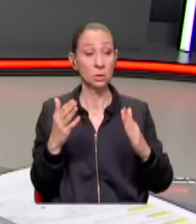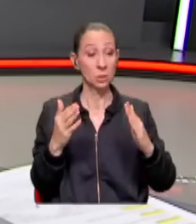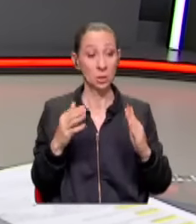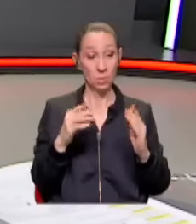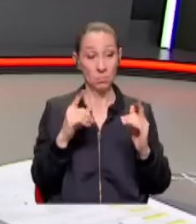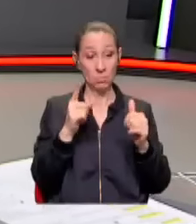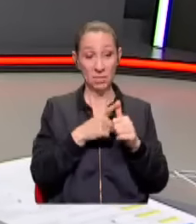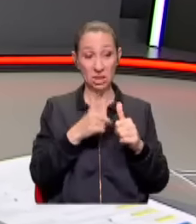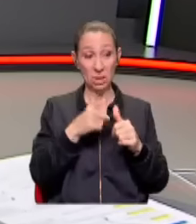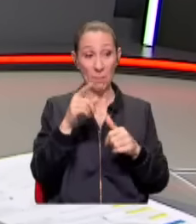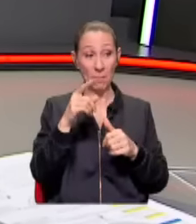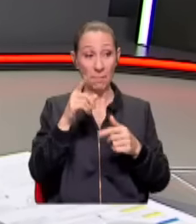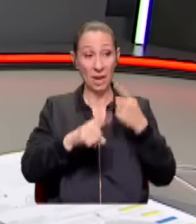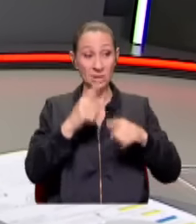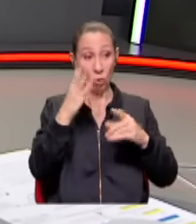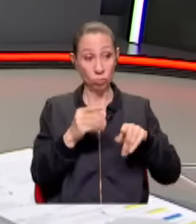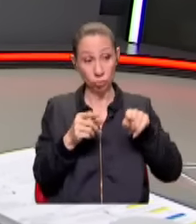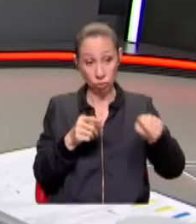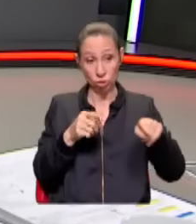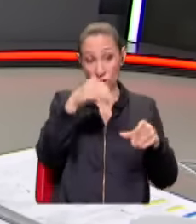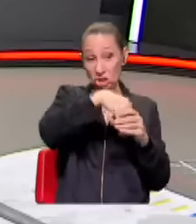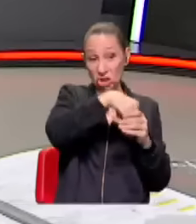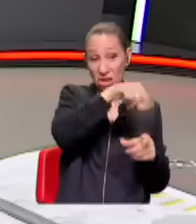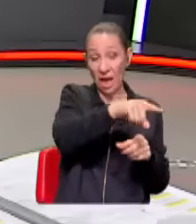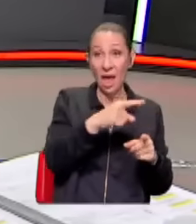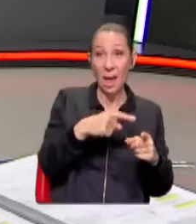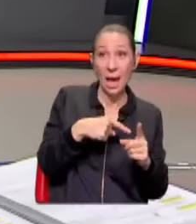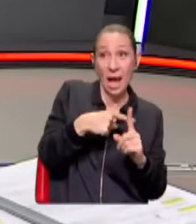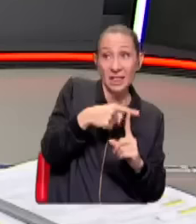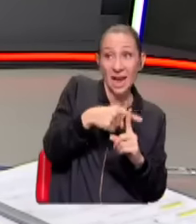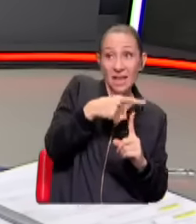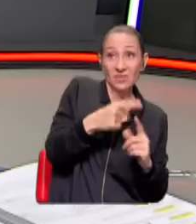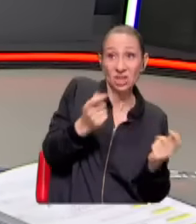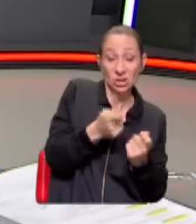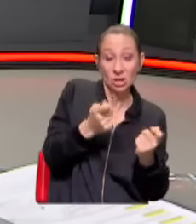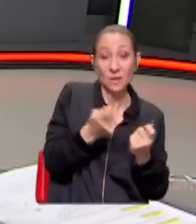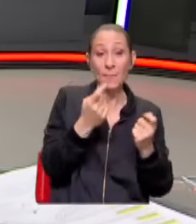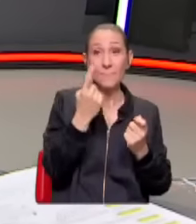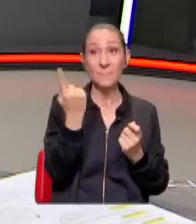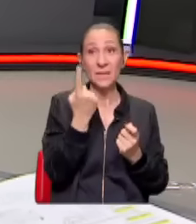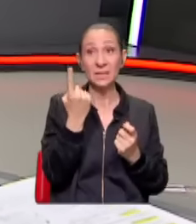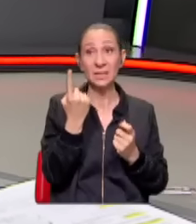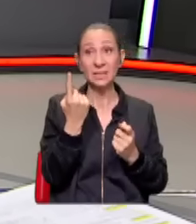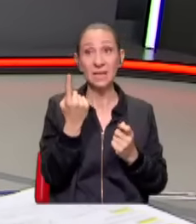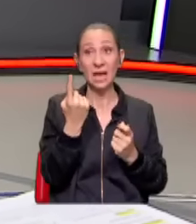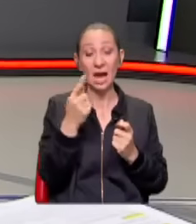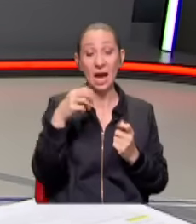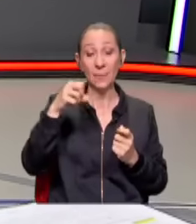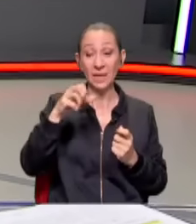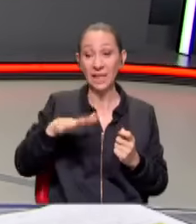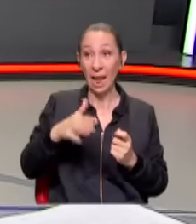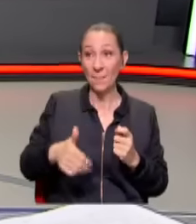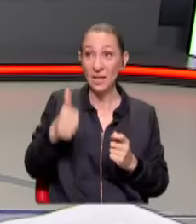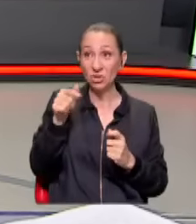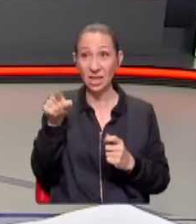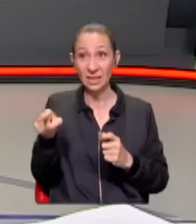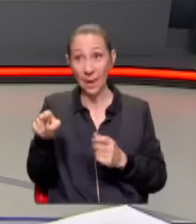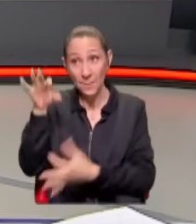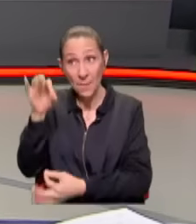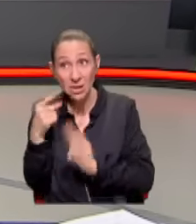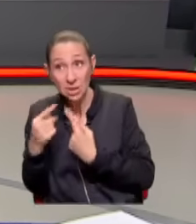ülkenin birinci partisi haline gelmiş, partinin içinde alternatifler yaratmaya çalışan bir efendim AK Parti Genel Başkanı'ndan